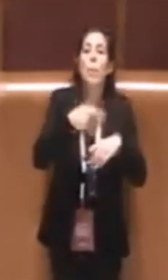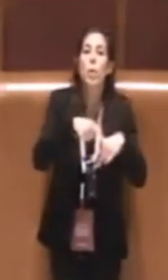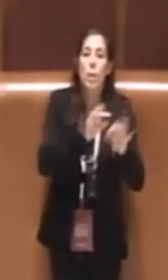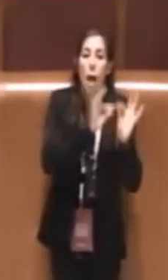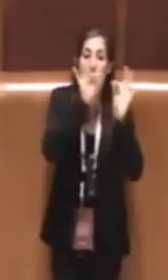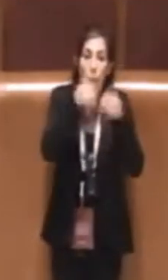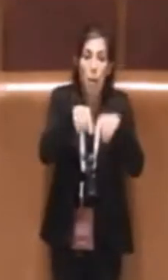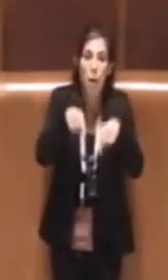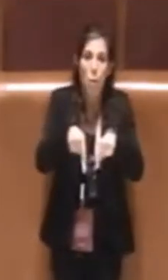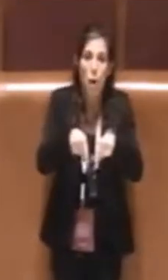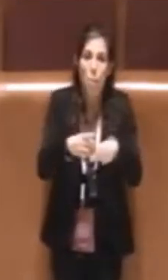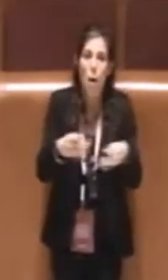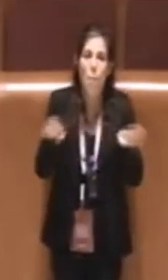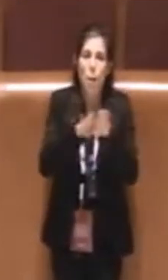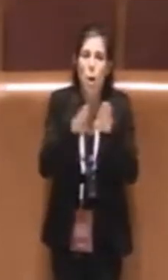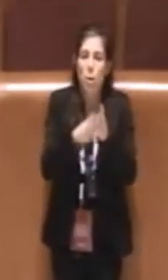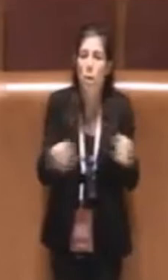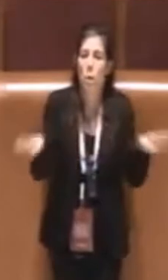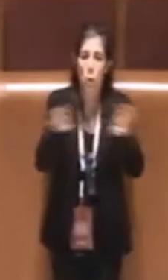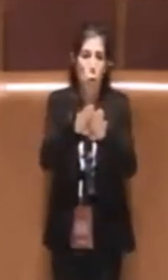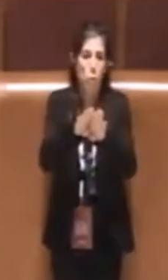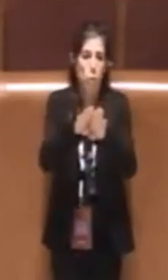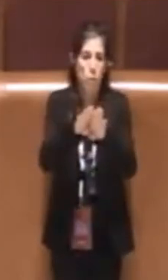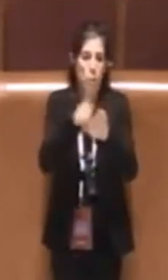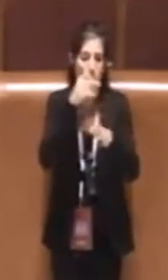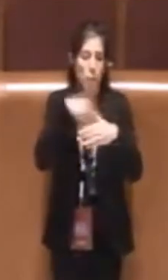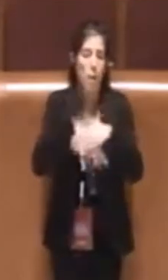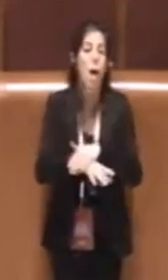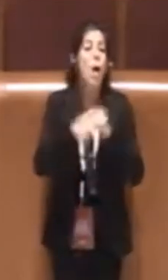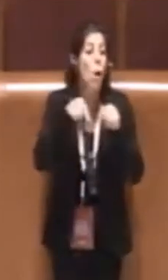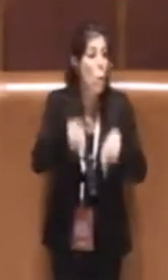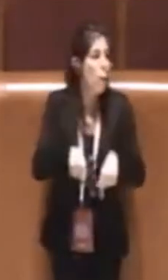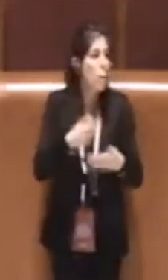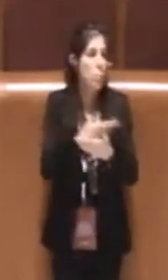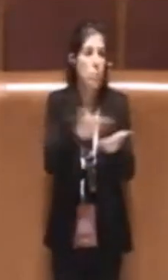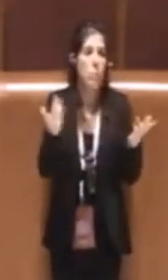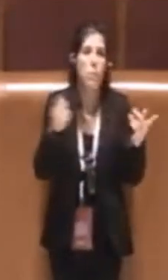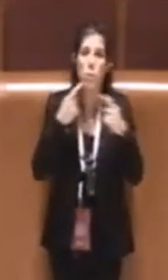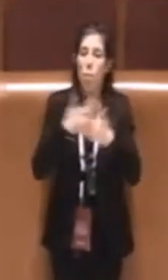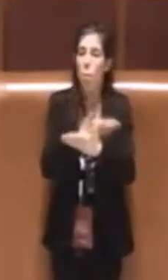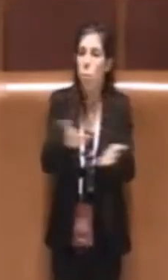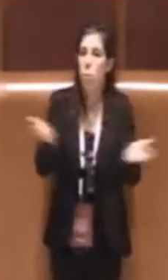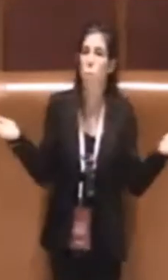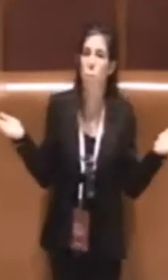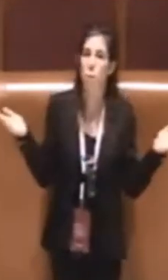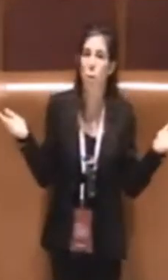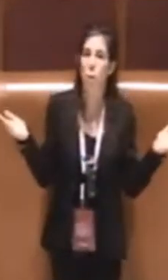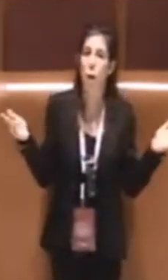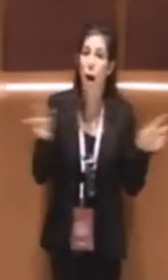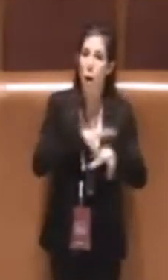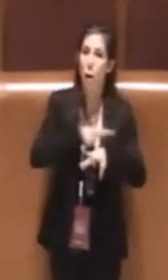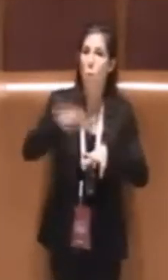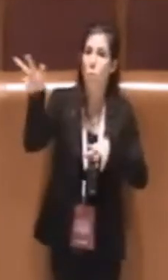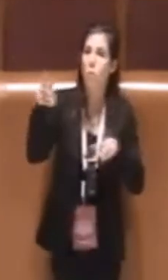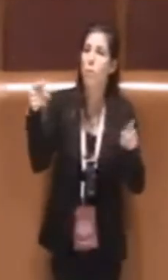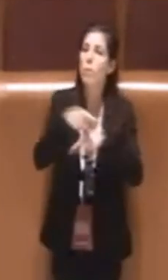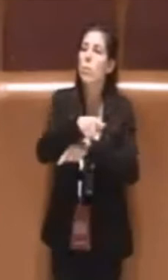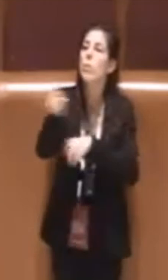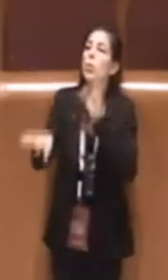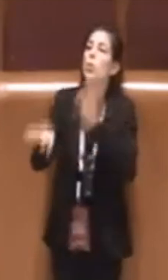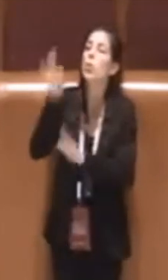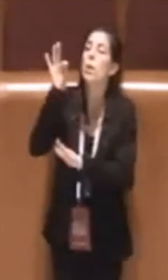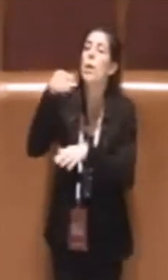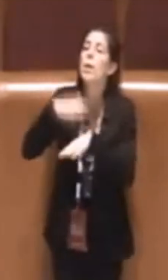stiamo discutendo il regolamento in un consiglio, in un'assemblea del consiglio comunale. Nel 2013 voi scegliete di fare un